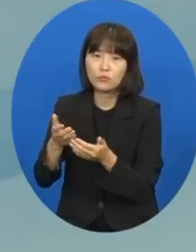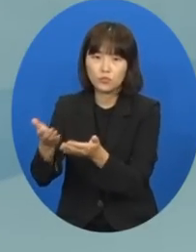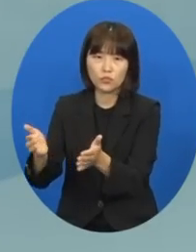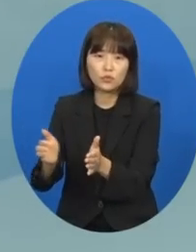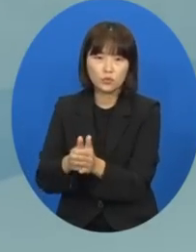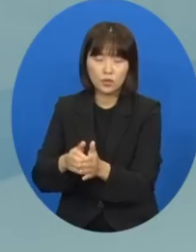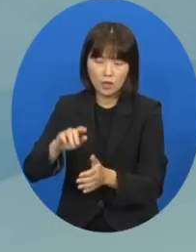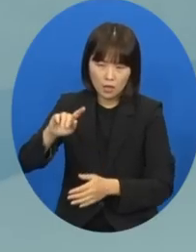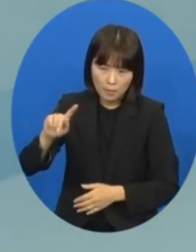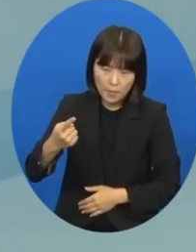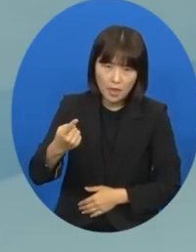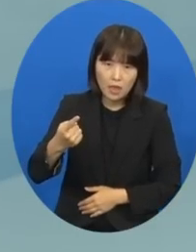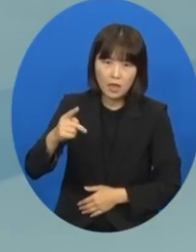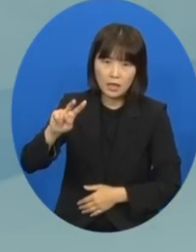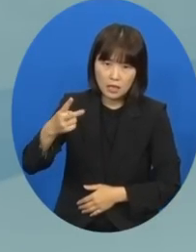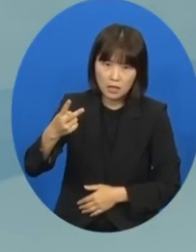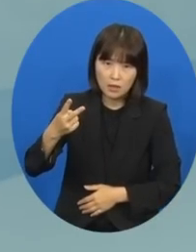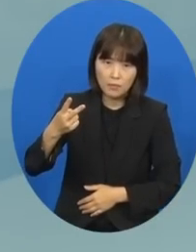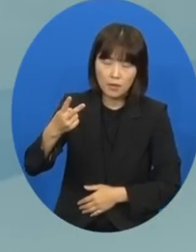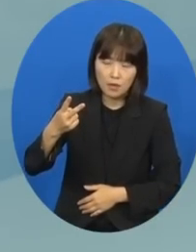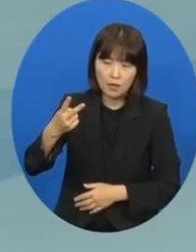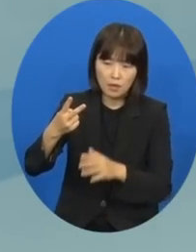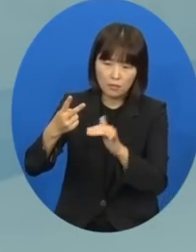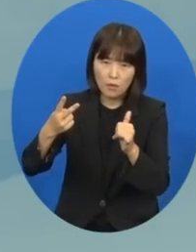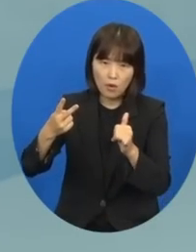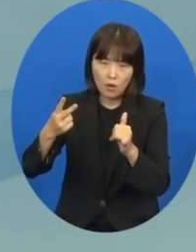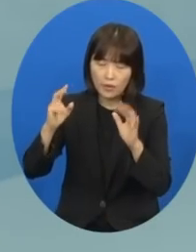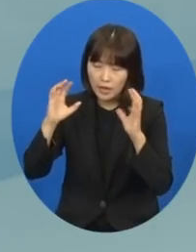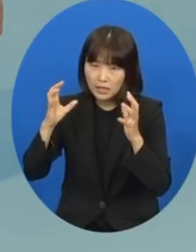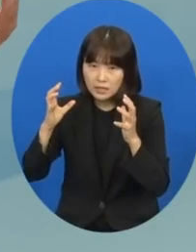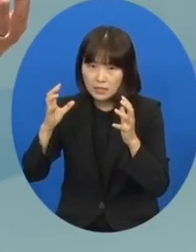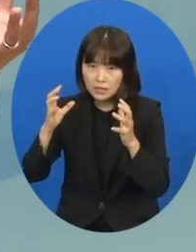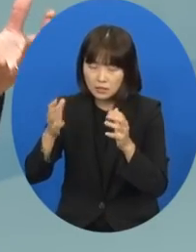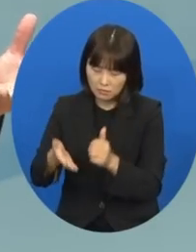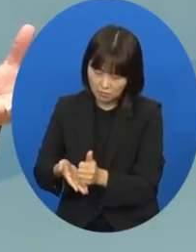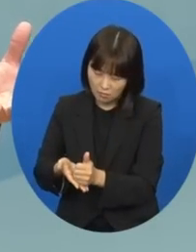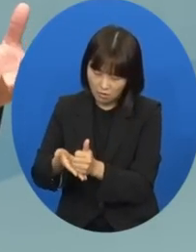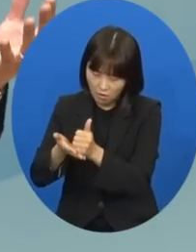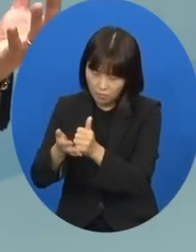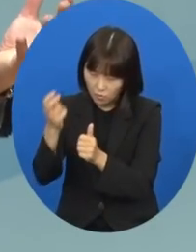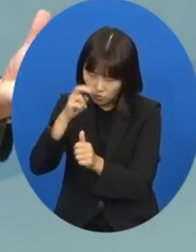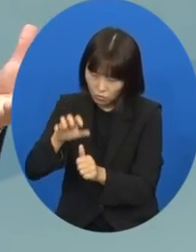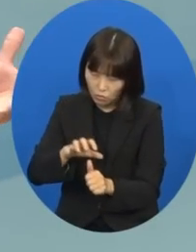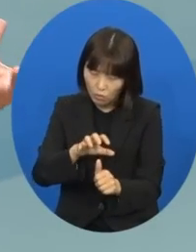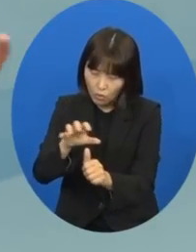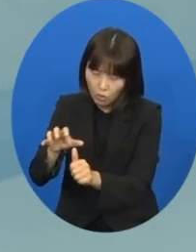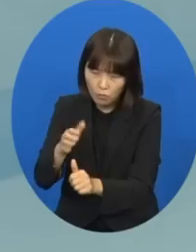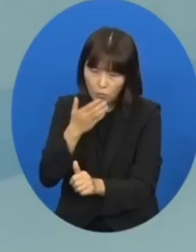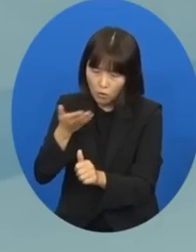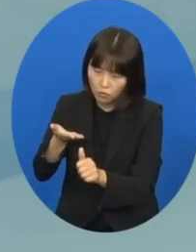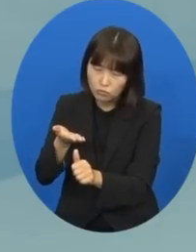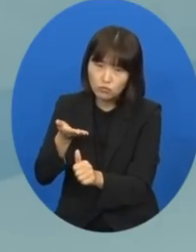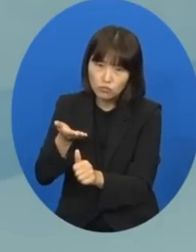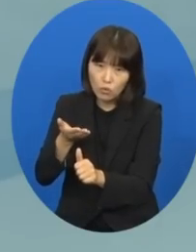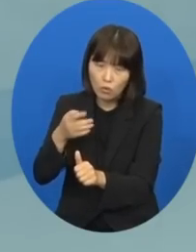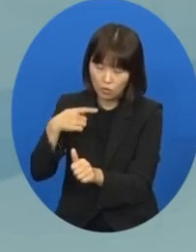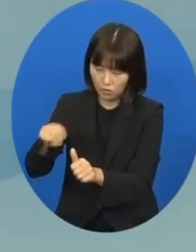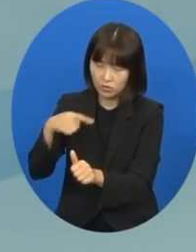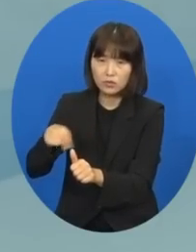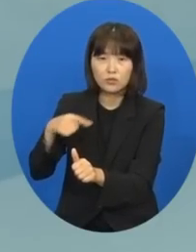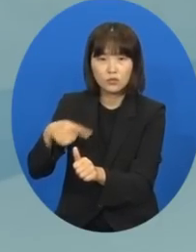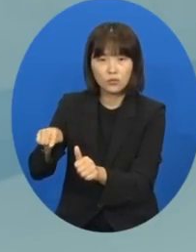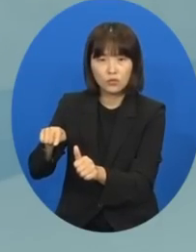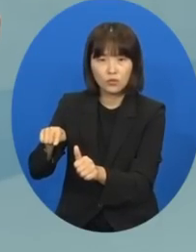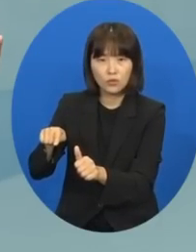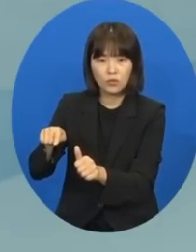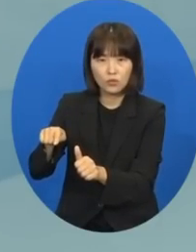100명, 150명, 거의 200명에 가까운 아이들을 섬기며 돌보며 먹이며 가르치며